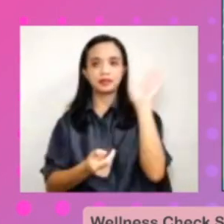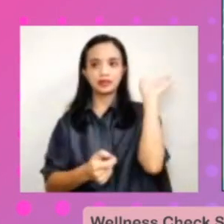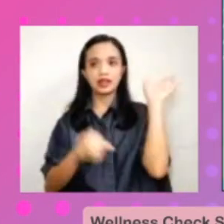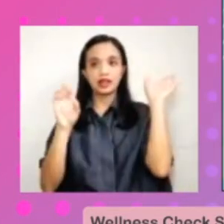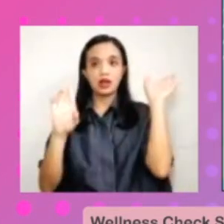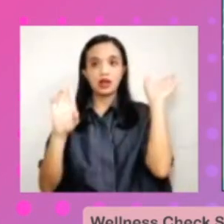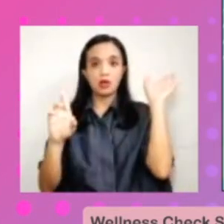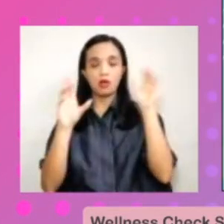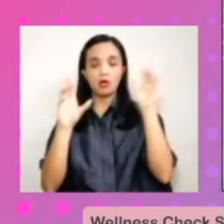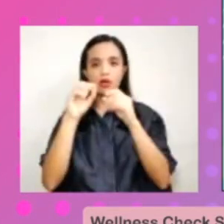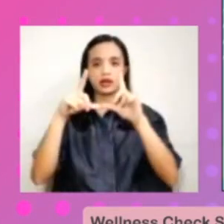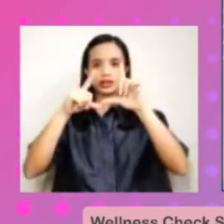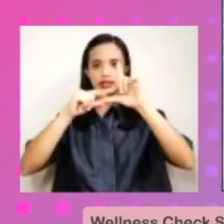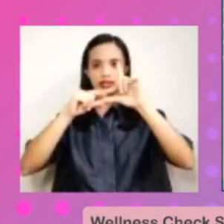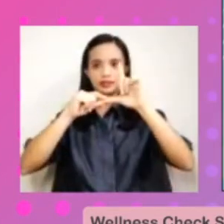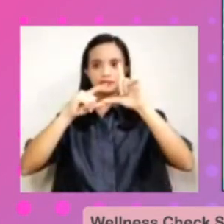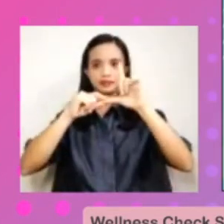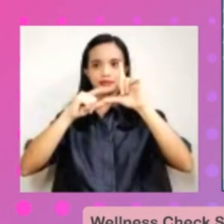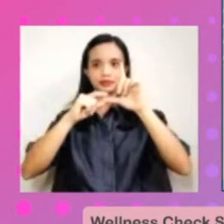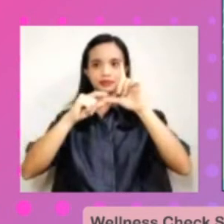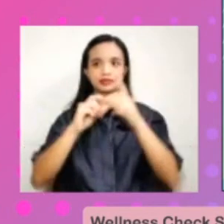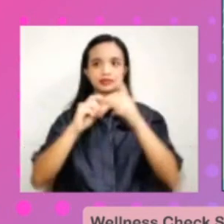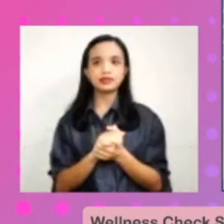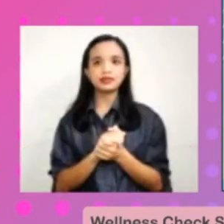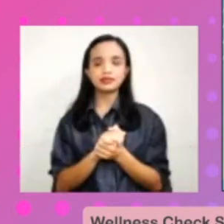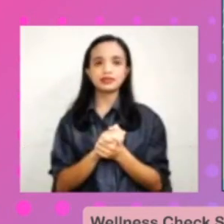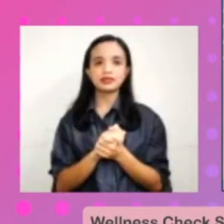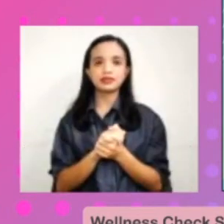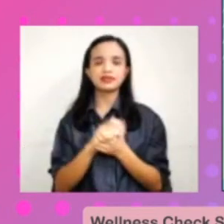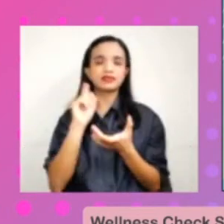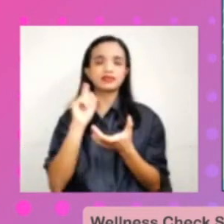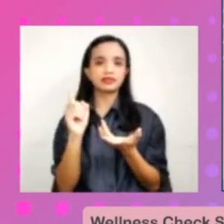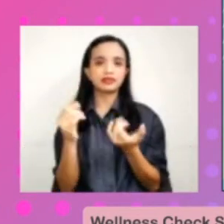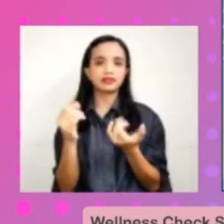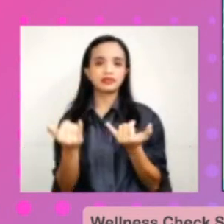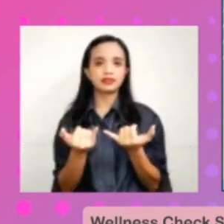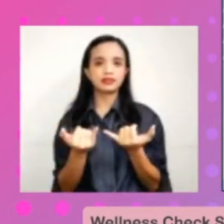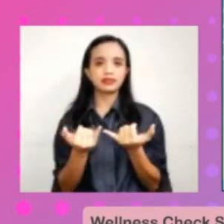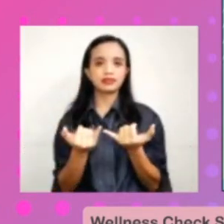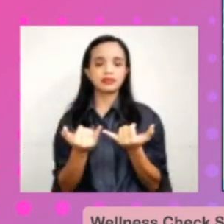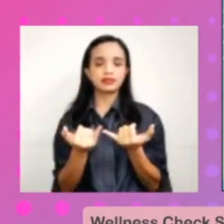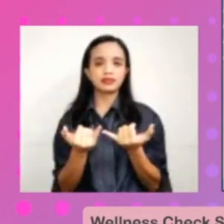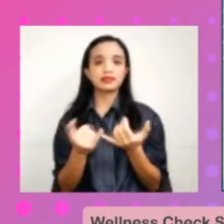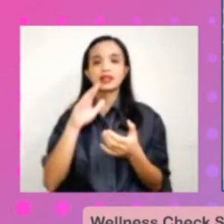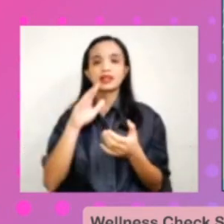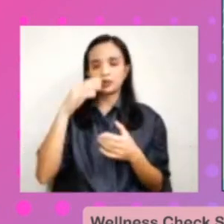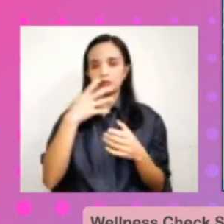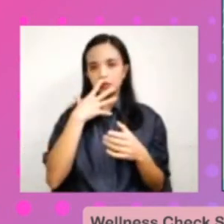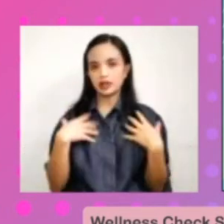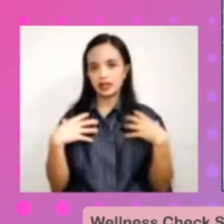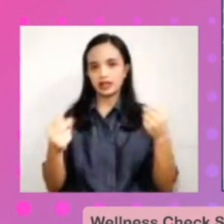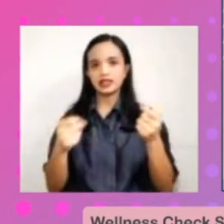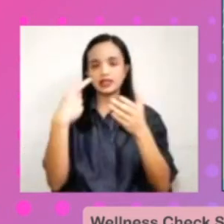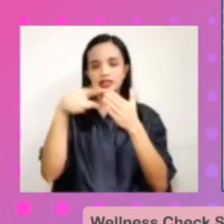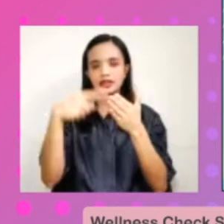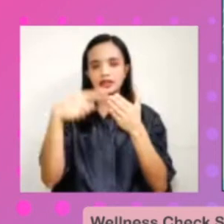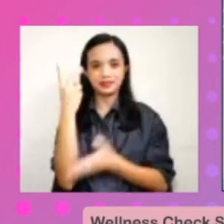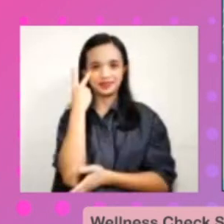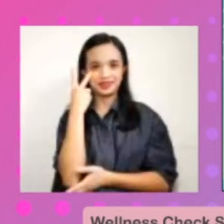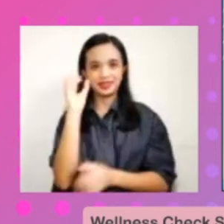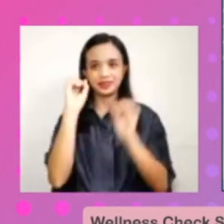mga episode, ang lineup po ng episode natin for Wellness Check Season 2, pwede niyo pong scan ang QR code na makikita niyo po